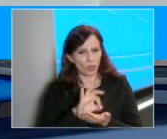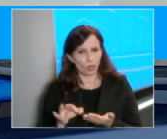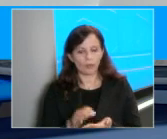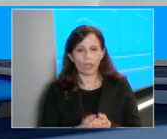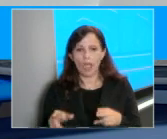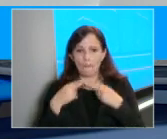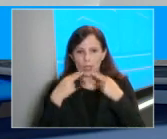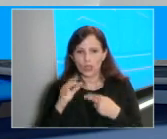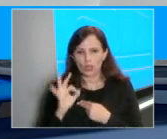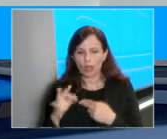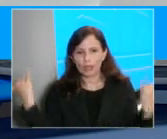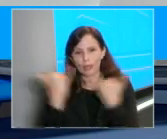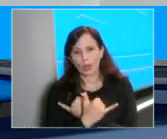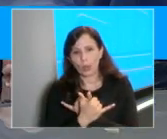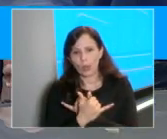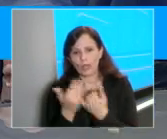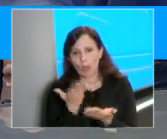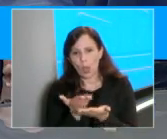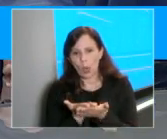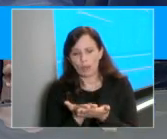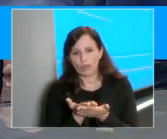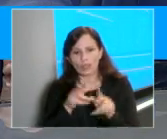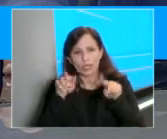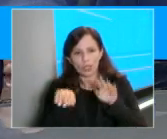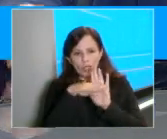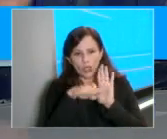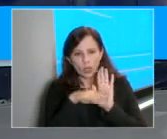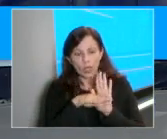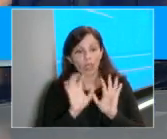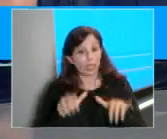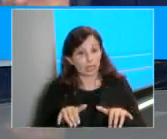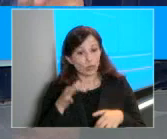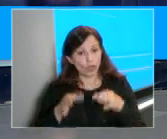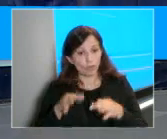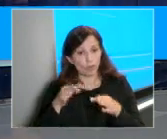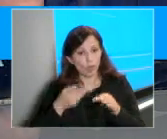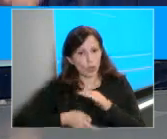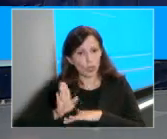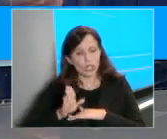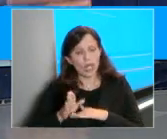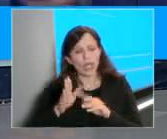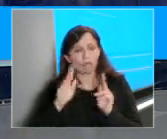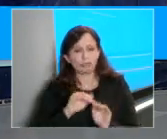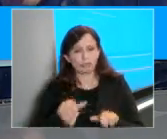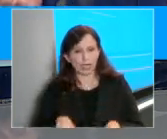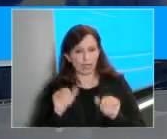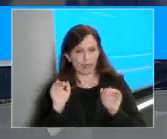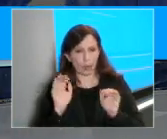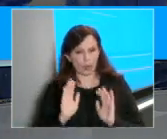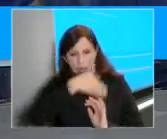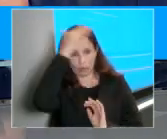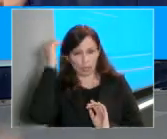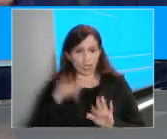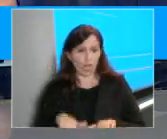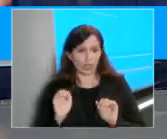לוקה בחסר, כיוון שהיא טועה לגבי העובדות. ישנו חוק. קצב כשהוא עמד לדין, הוא יצא לנבצרות. אולמרט כשעמד לדין,